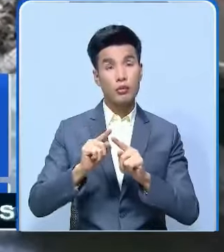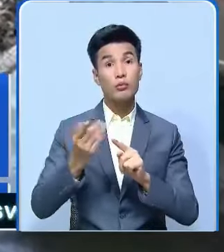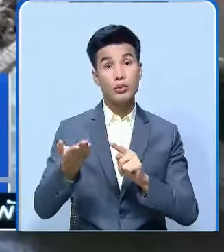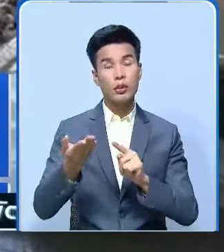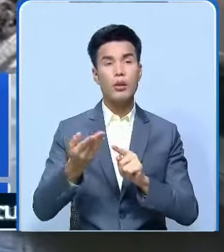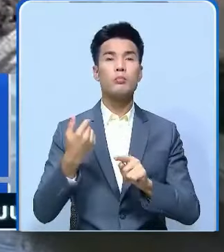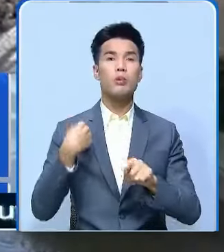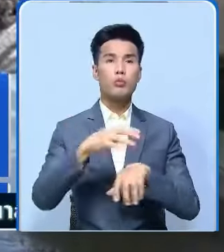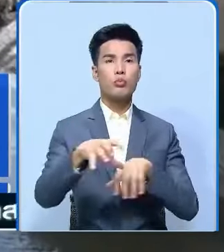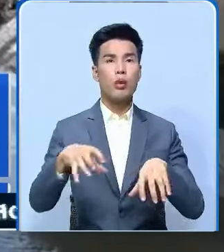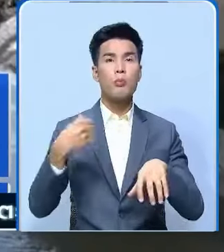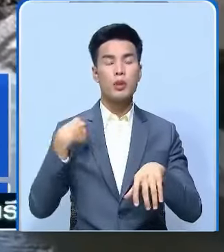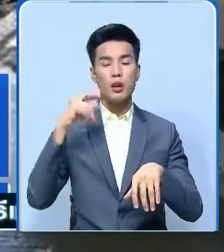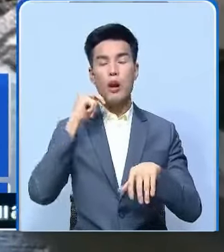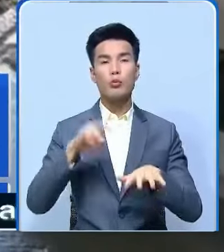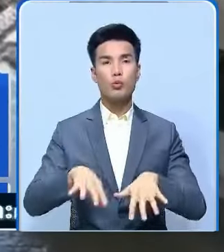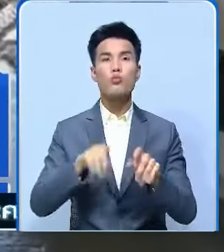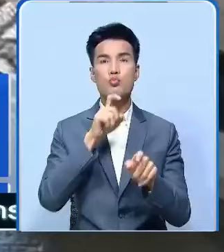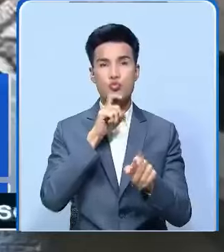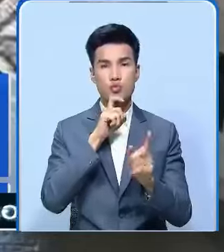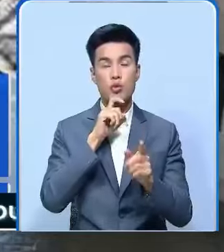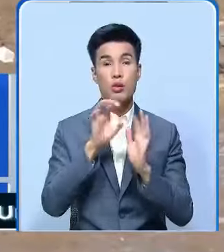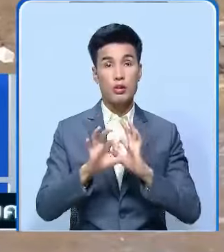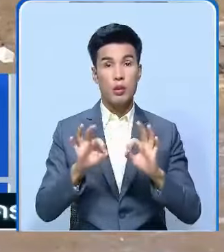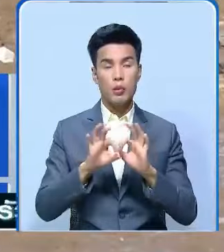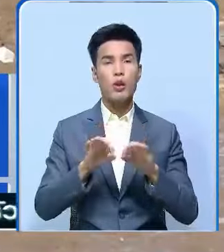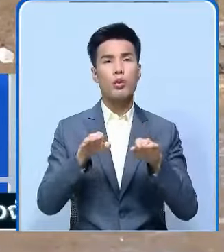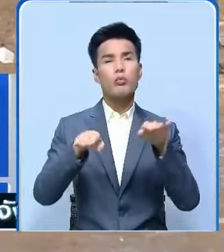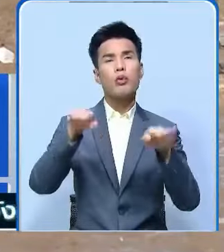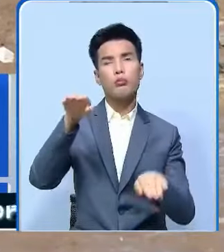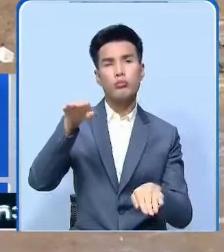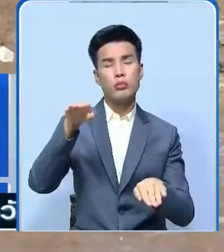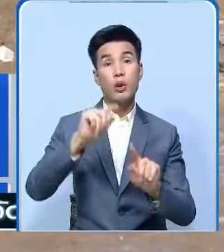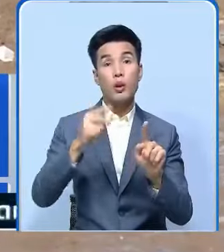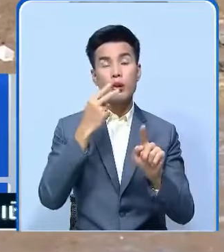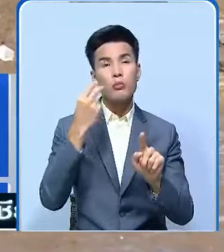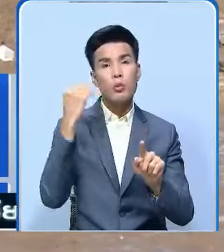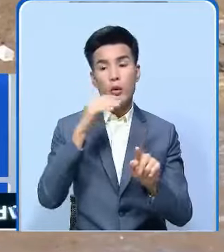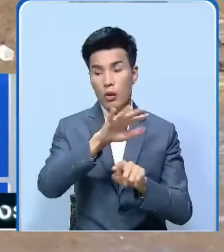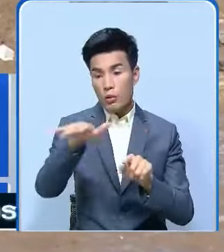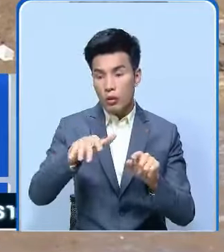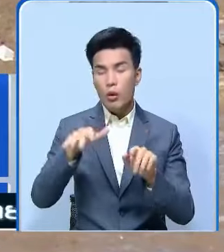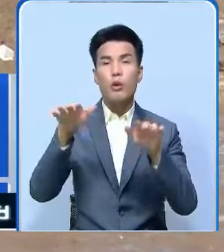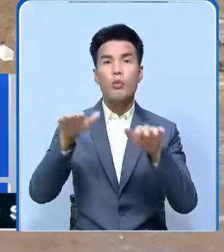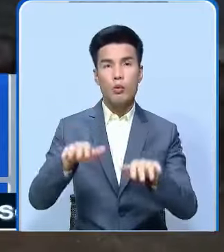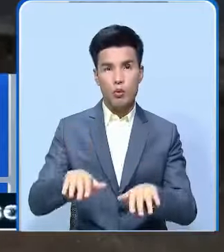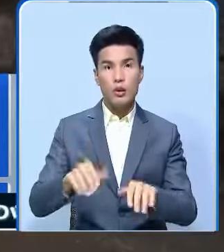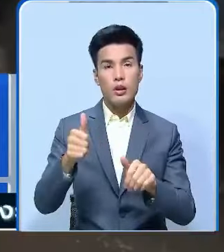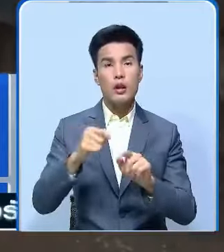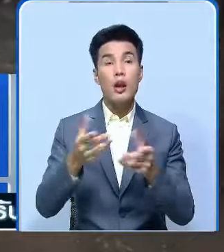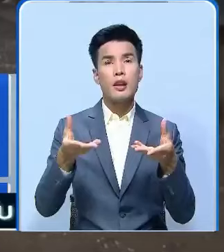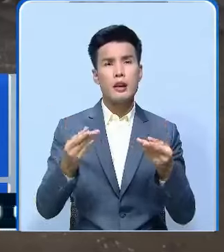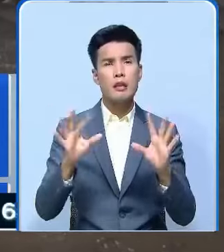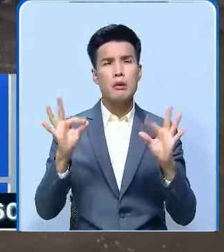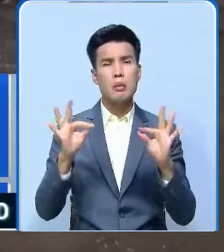หลายพื้นที่ยังคงมีน้ำท่วมขังอยู่นะคะโดยเฉพาะพื้นที่ลุ่มแต่ว่าส่วนใหญ่โดยรวมเนี่ยระดับน้ำมันลดลงแล้วทั้งดินโคลน